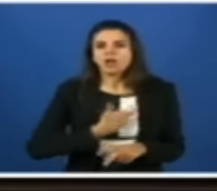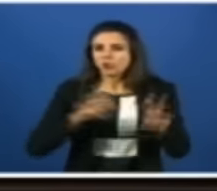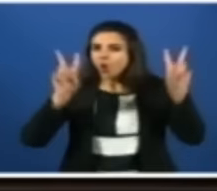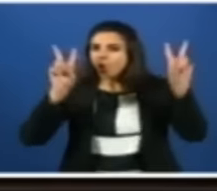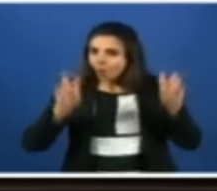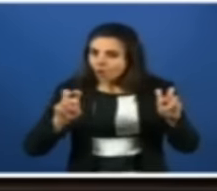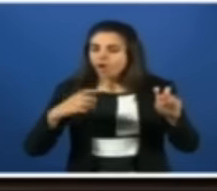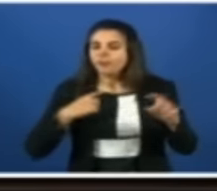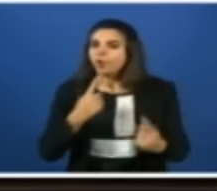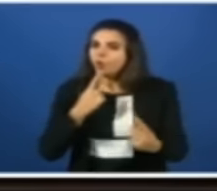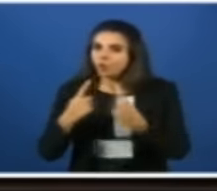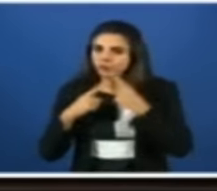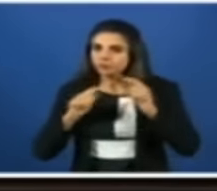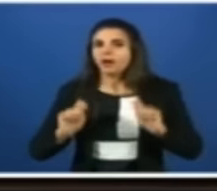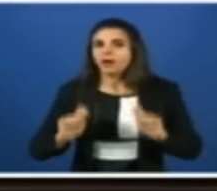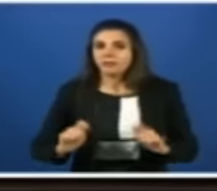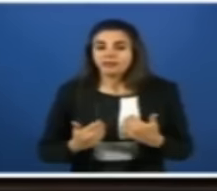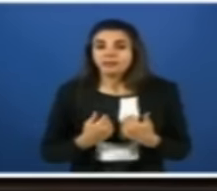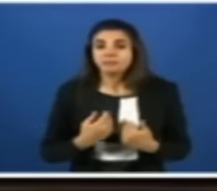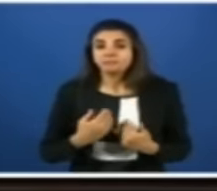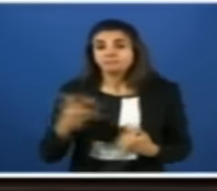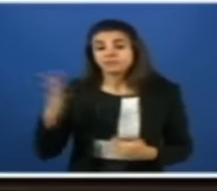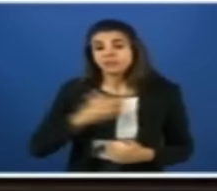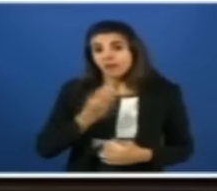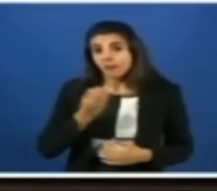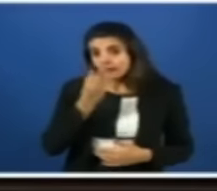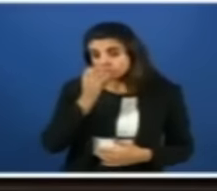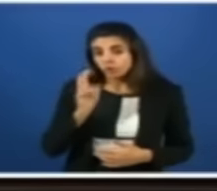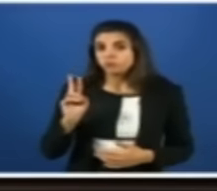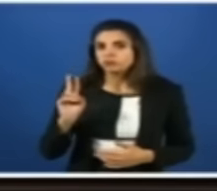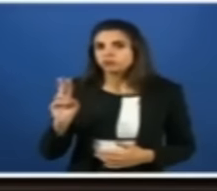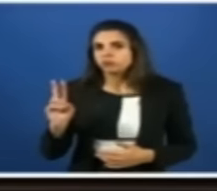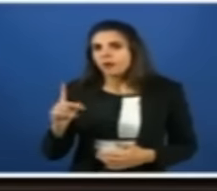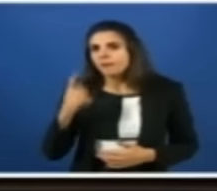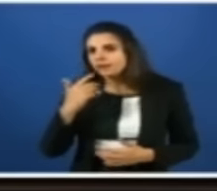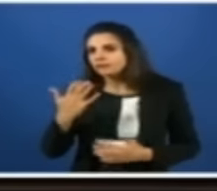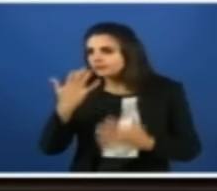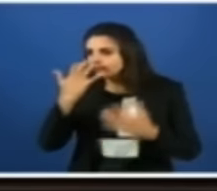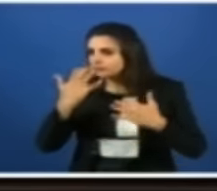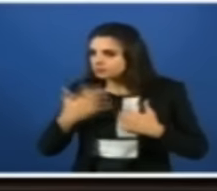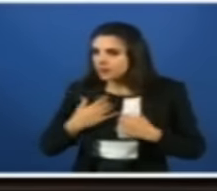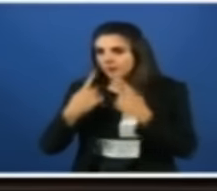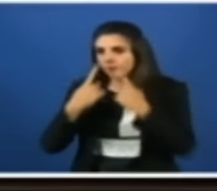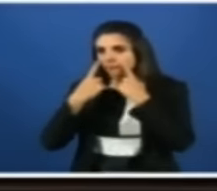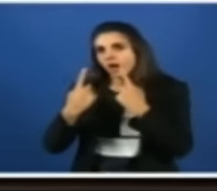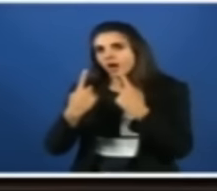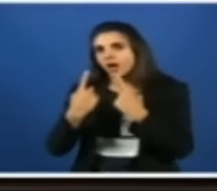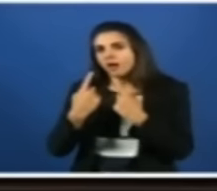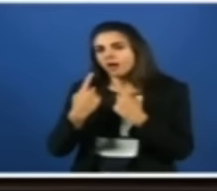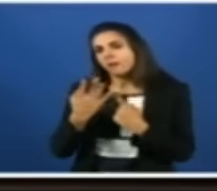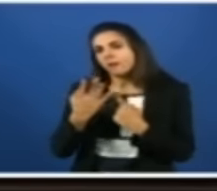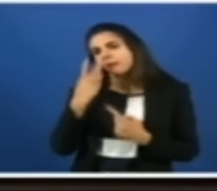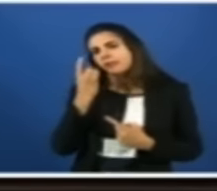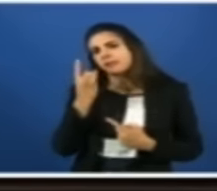meselesini de ele aldık. Sayın Bahçeli'nin tutumu da gayet